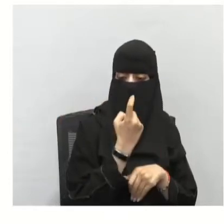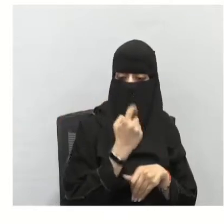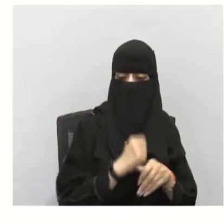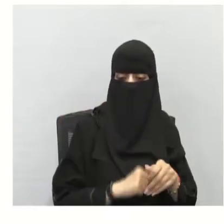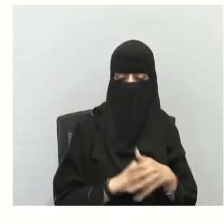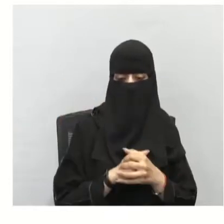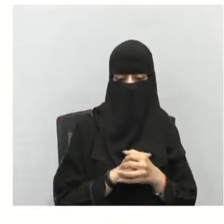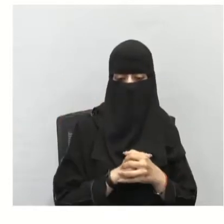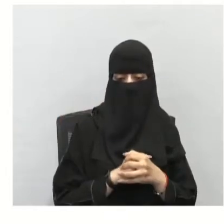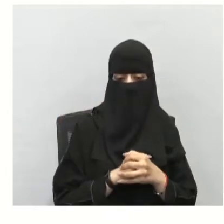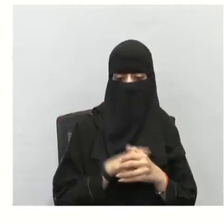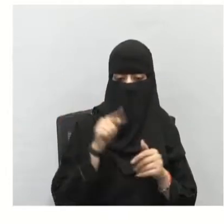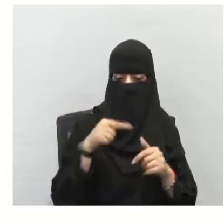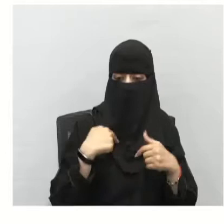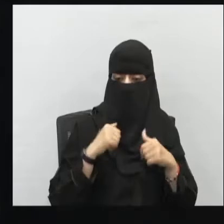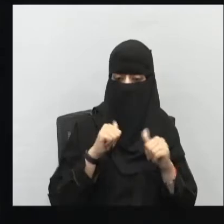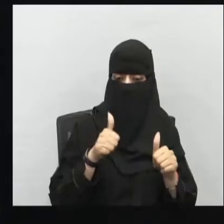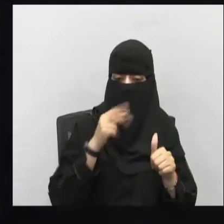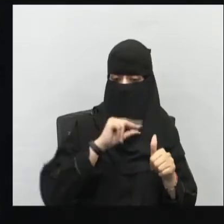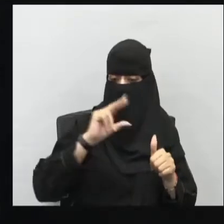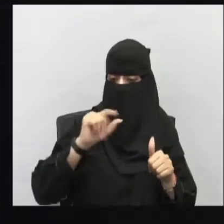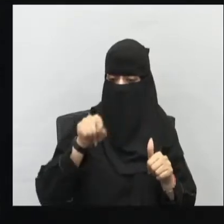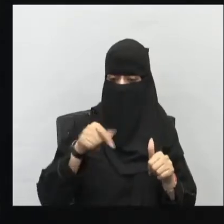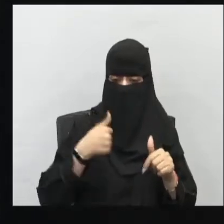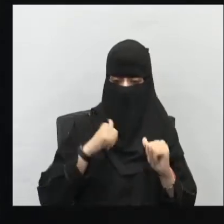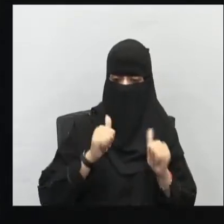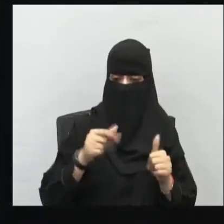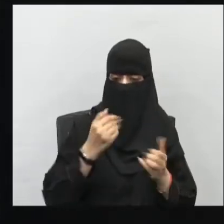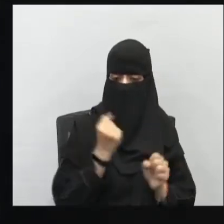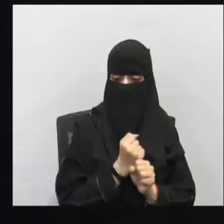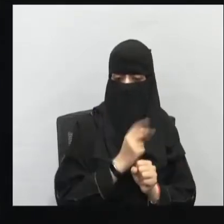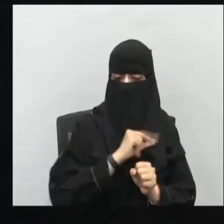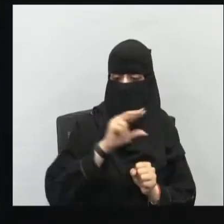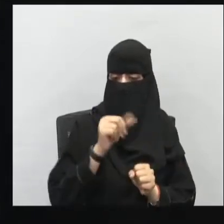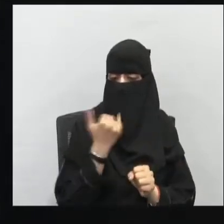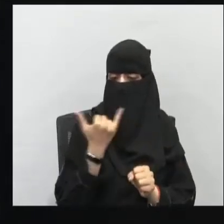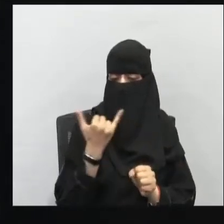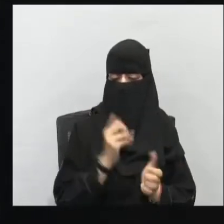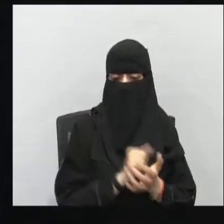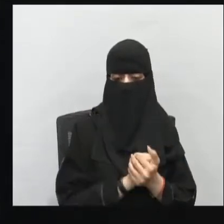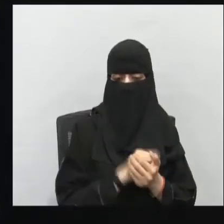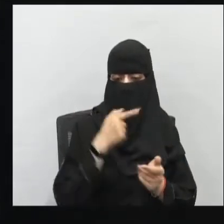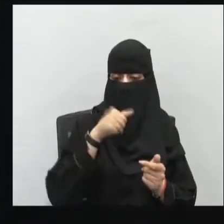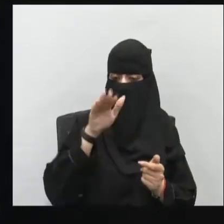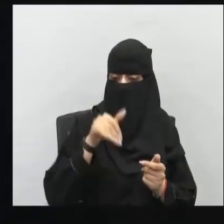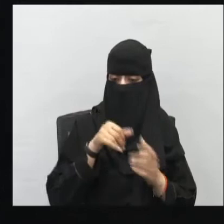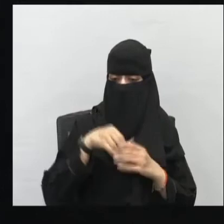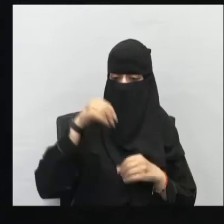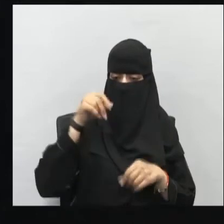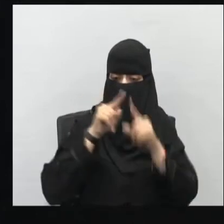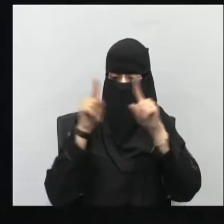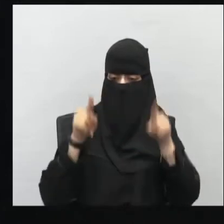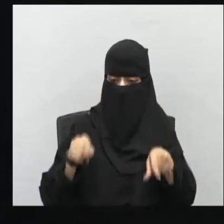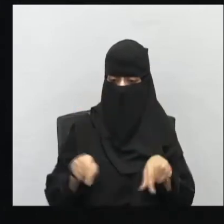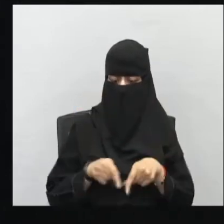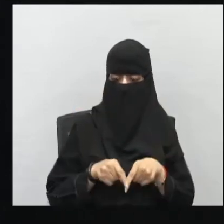طبعا بإمكانكم تصميم نفس هذه اللوحة بكل سهولة. نحضر معنا ورقة الآن،